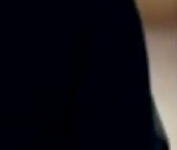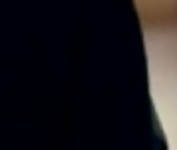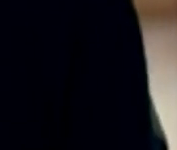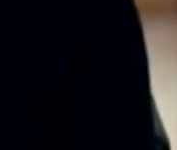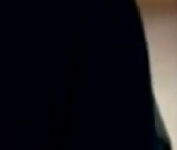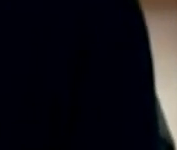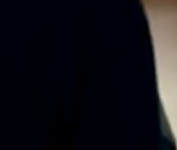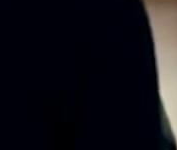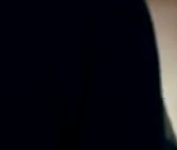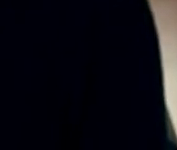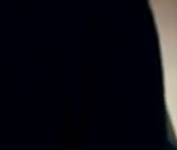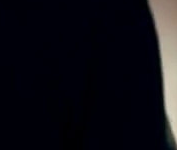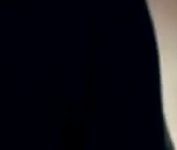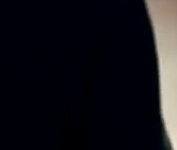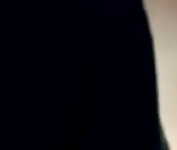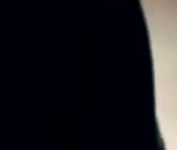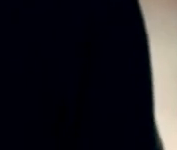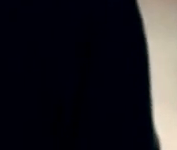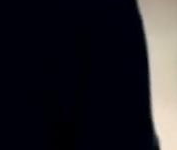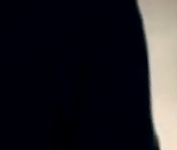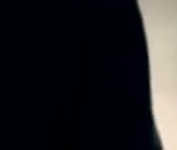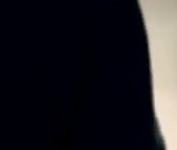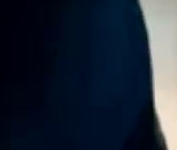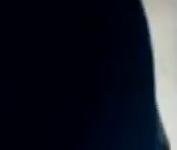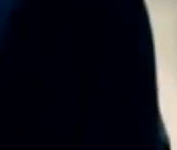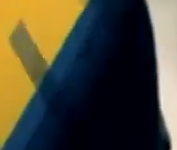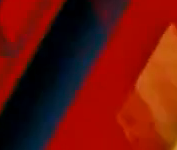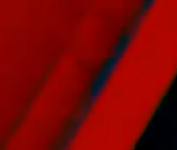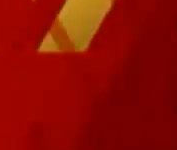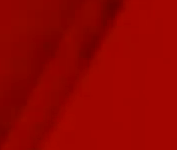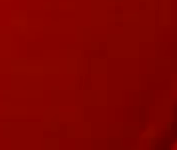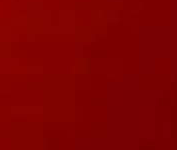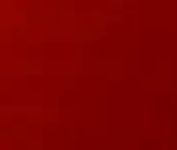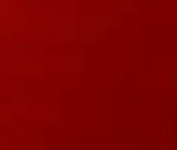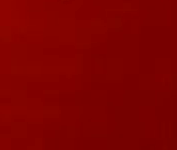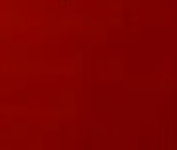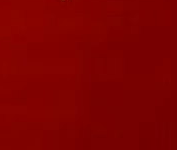제발 모진 십자가를 또 지우지 말아주십시오.